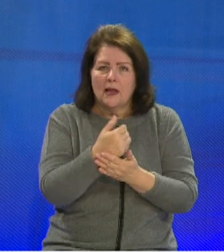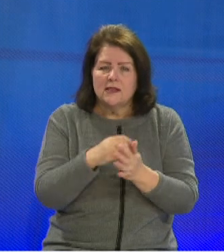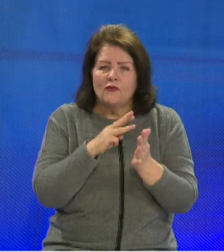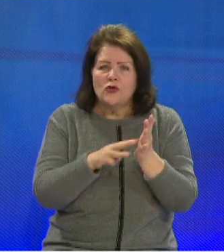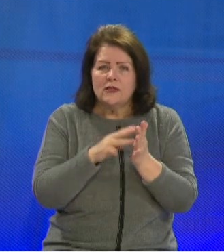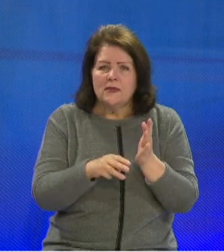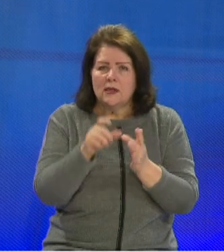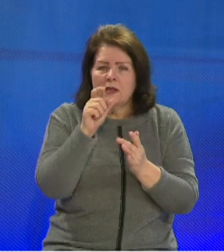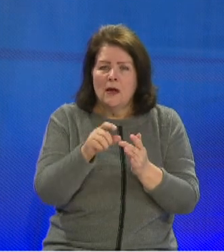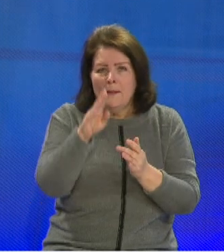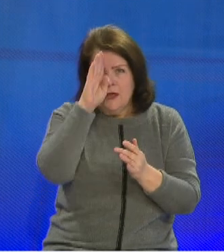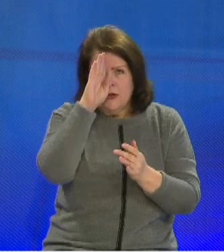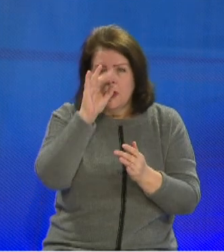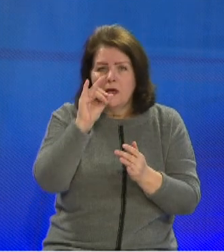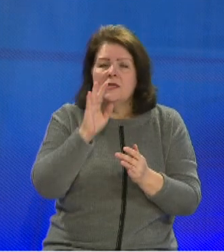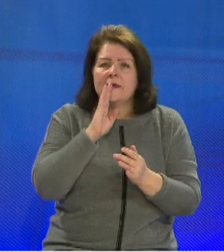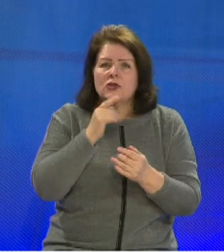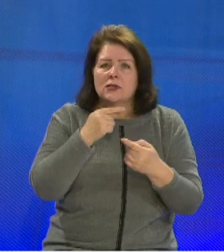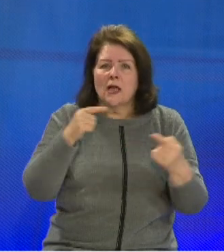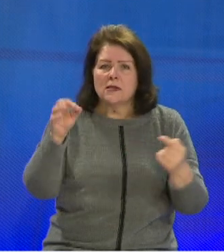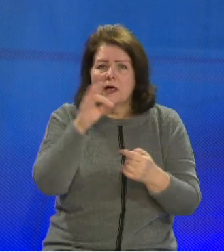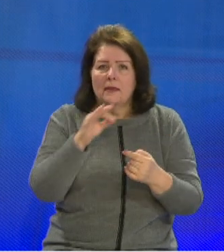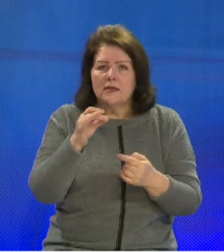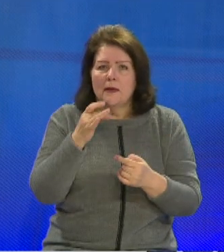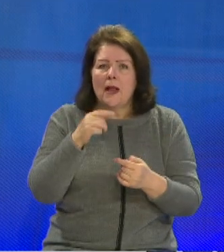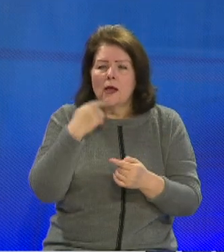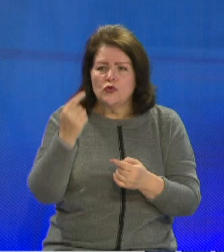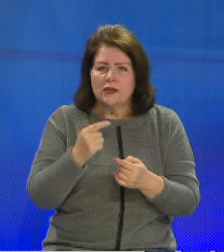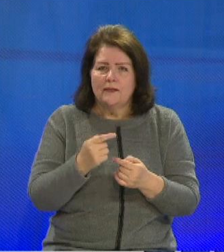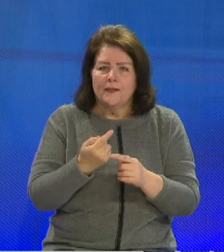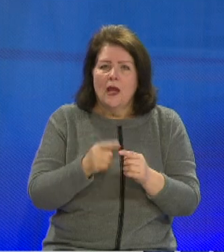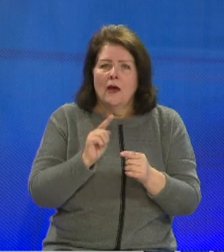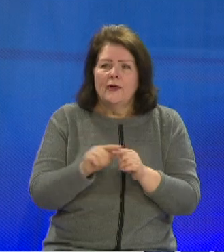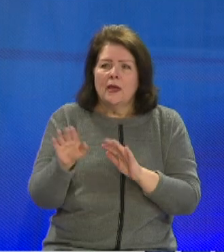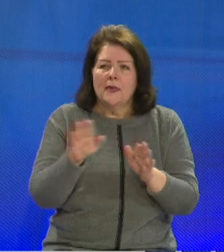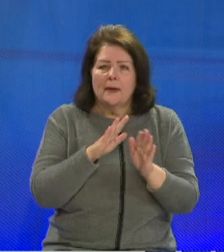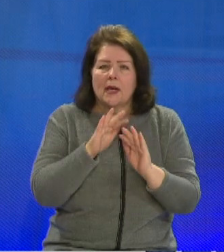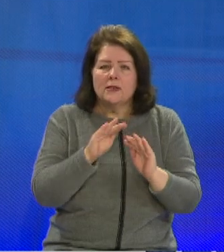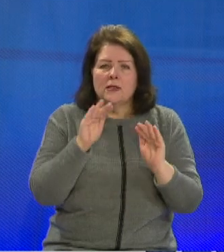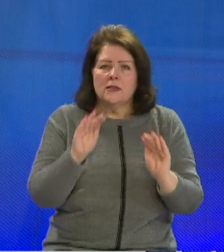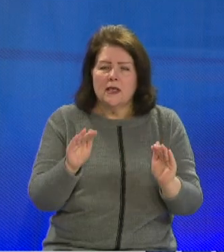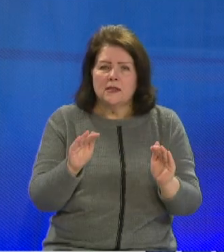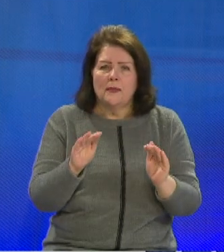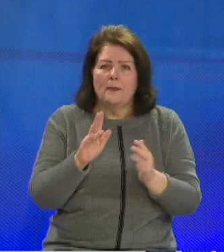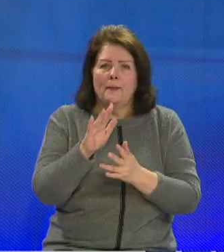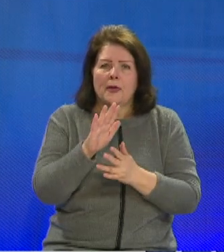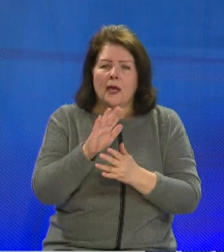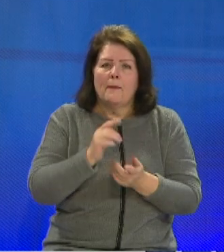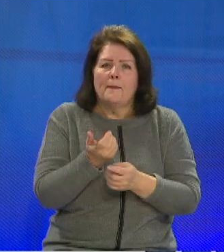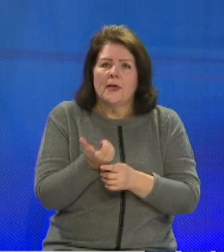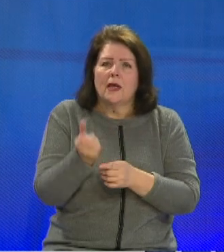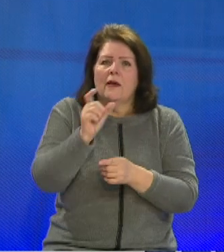хлопчиков и девчонок из разных областей краины. В этом мероприятии дети преодолевают себя,